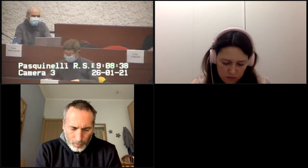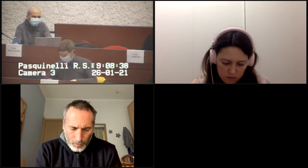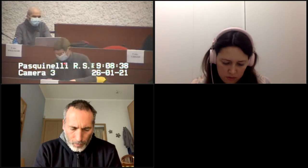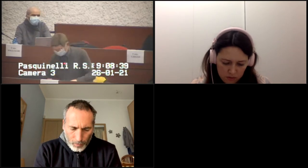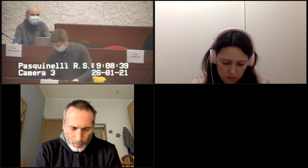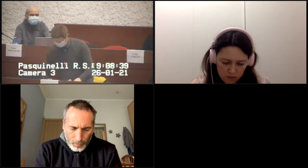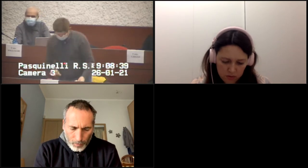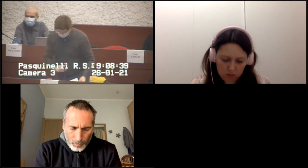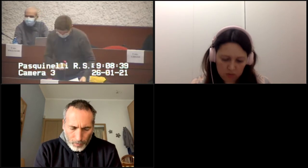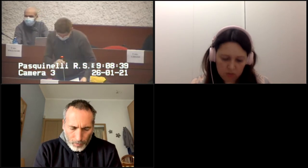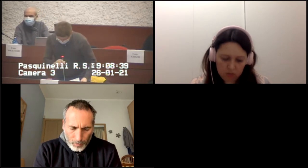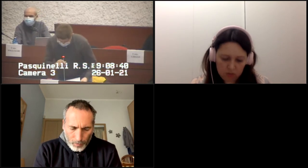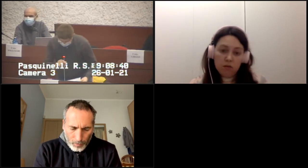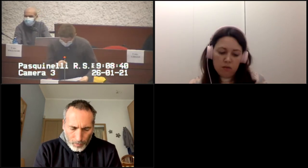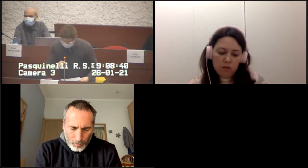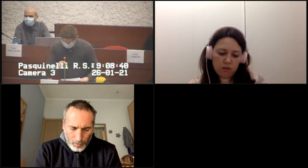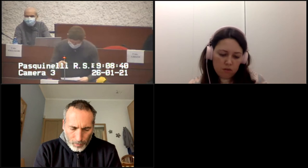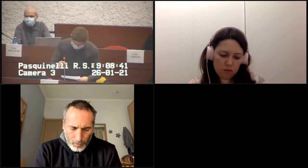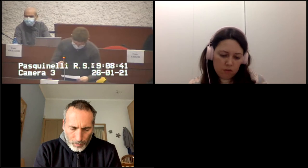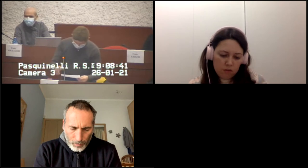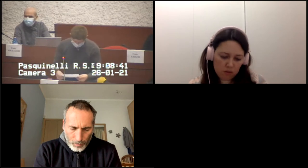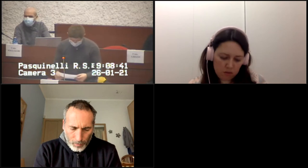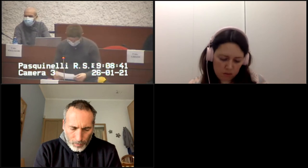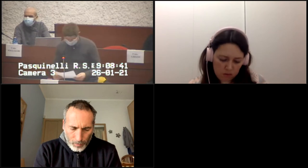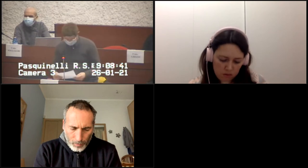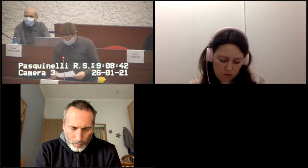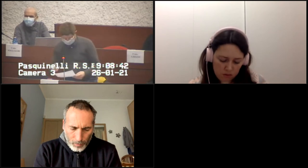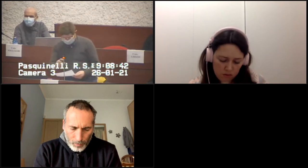Pasquinelli. Grazie Presidente.